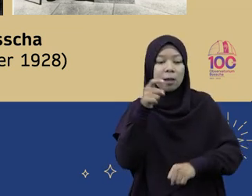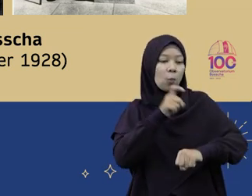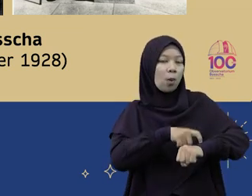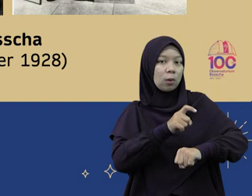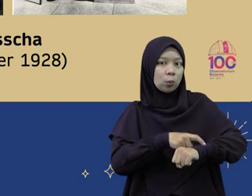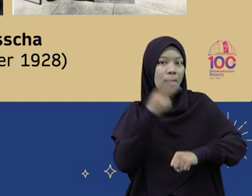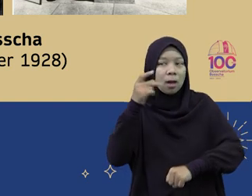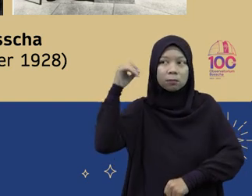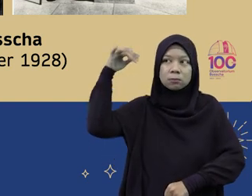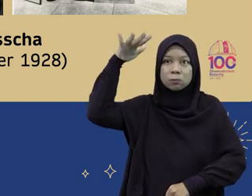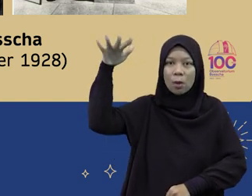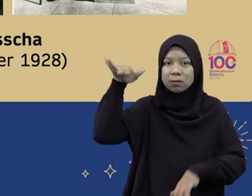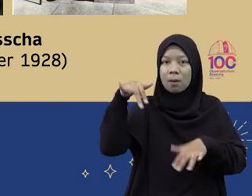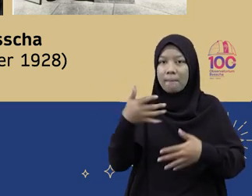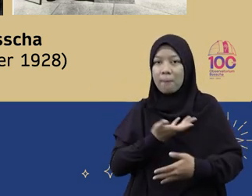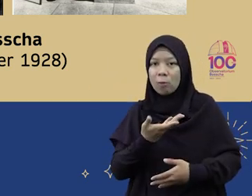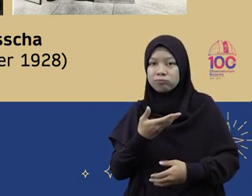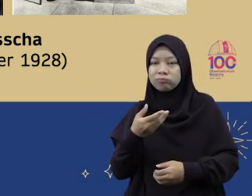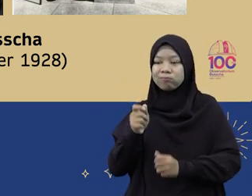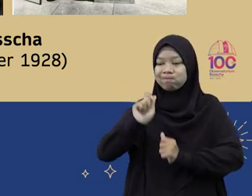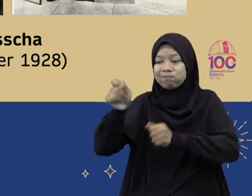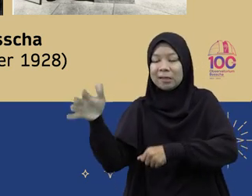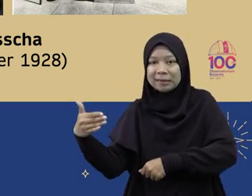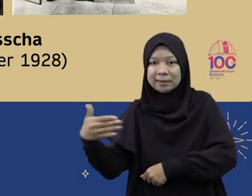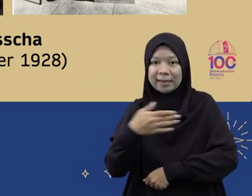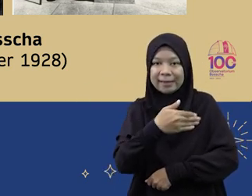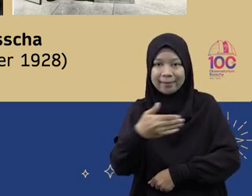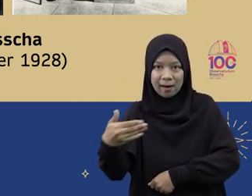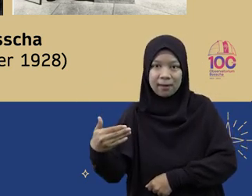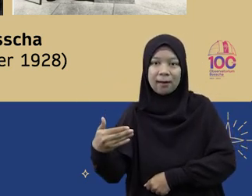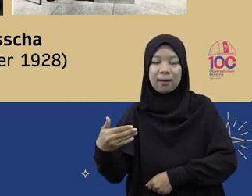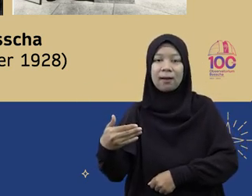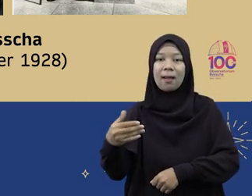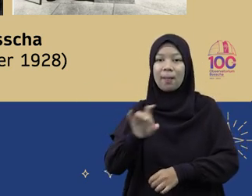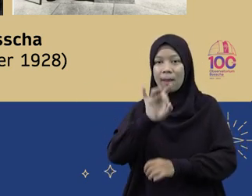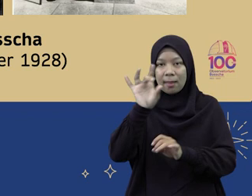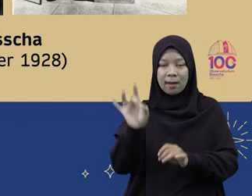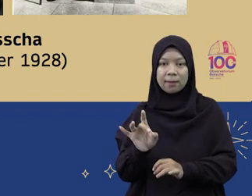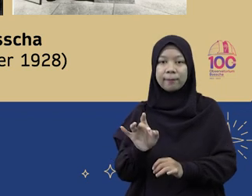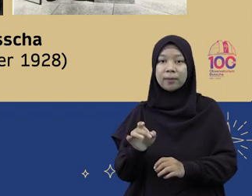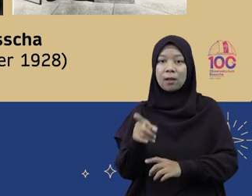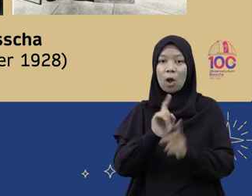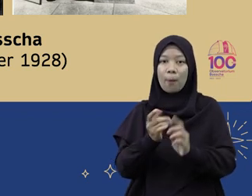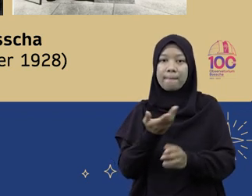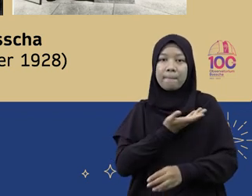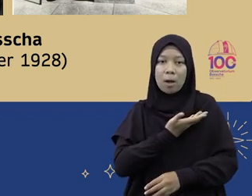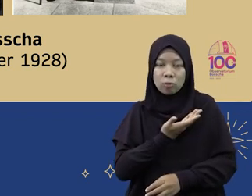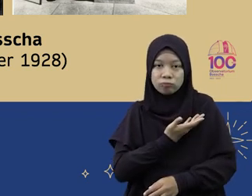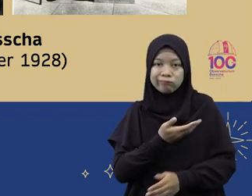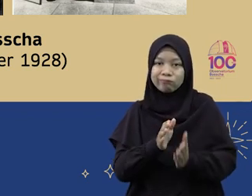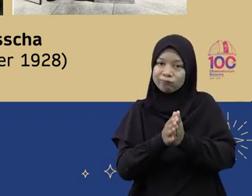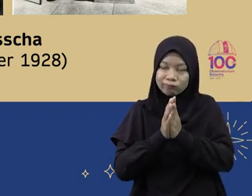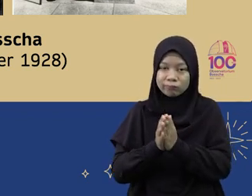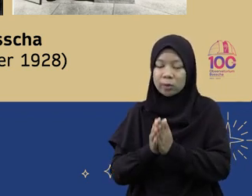bercocok tanam berlayar menjalankan ritual keagamaan setiap menjelang Idul Fitri Disini sangat